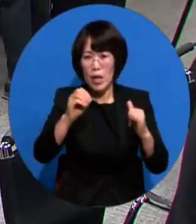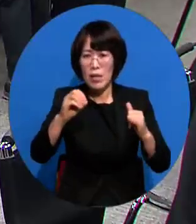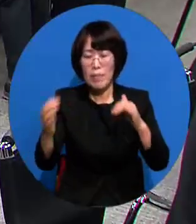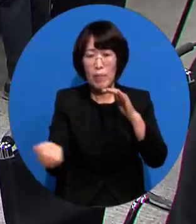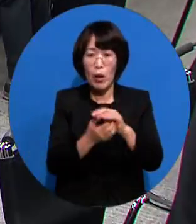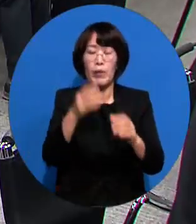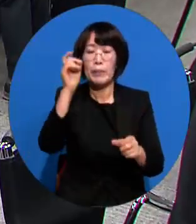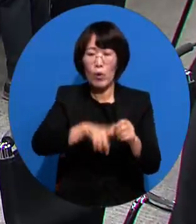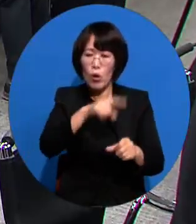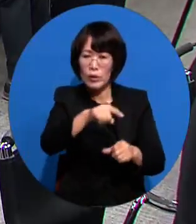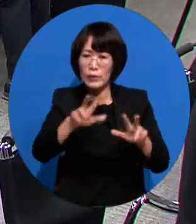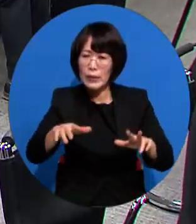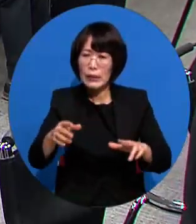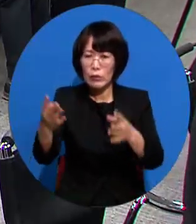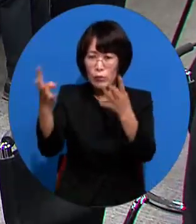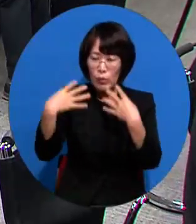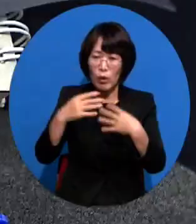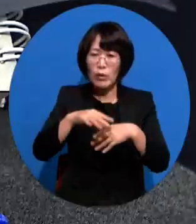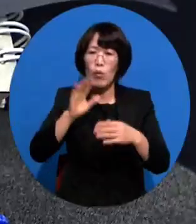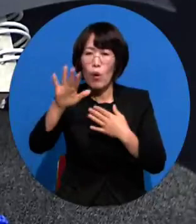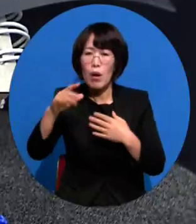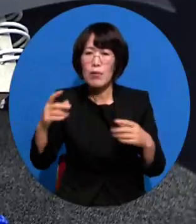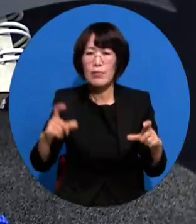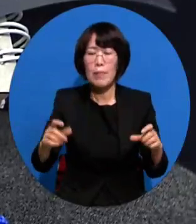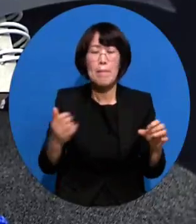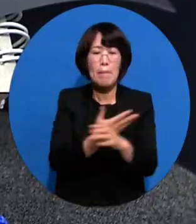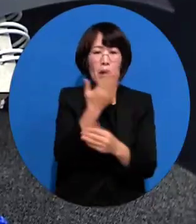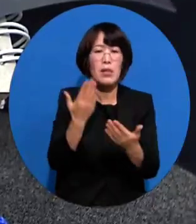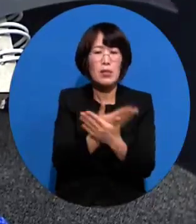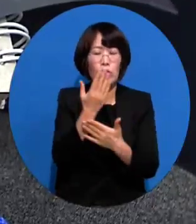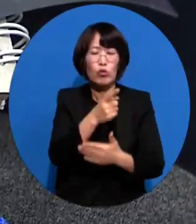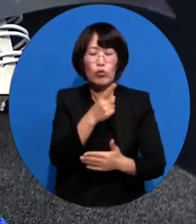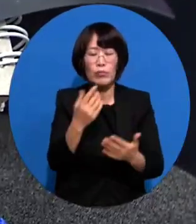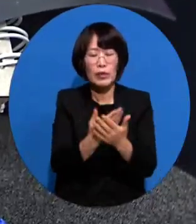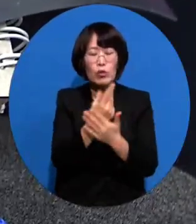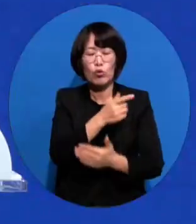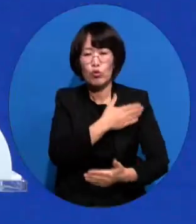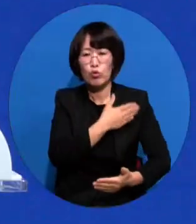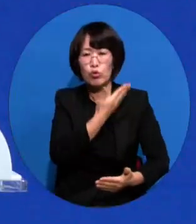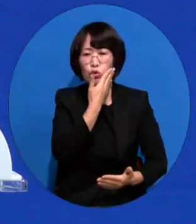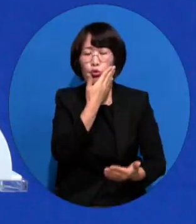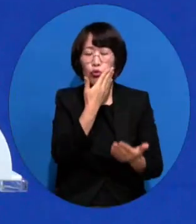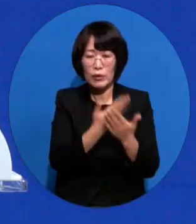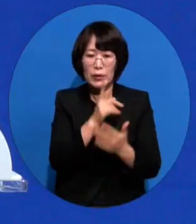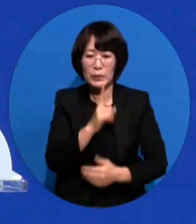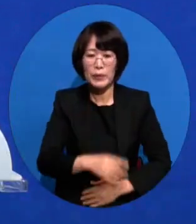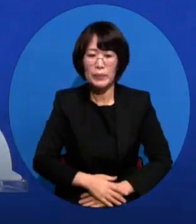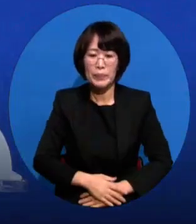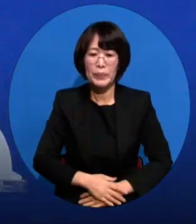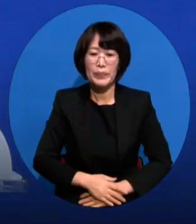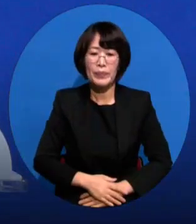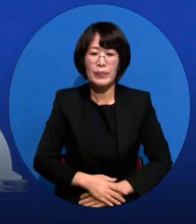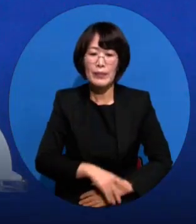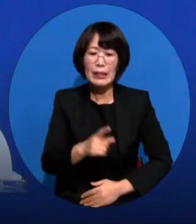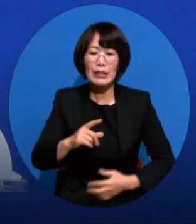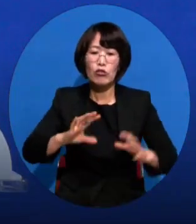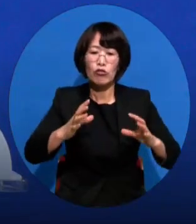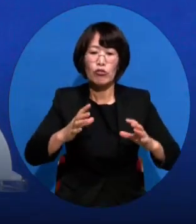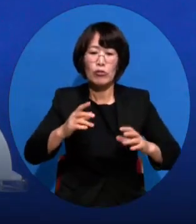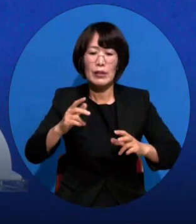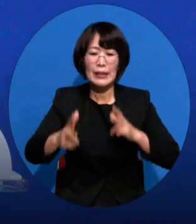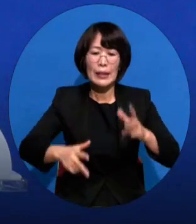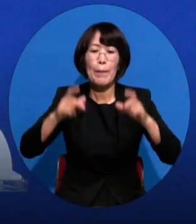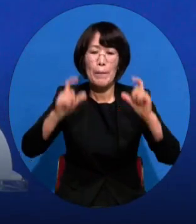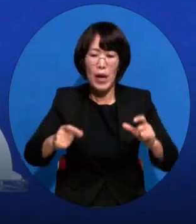이번 국가산단 유치가 향후 지역 발전의 구심점이 될 것으로 내다보고 있습니다. 우주발사체 국가산업단지